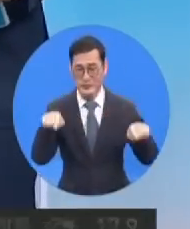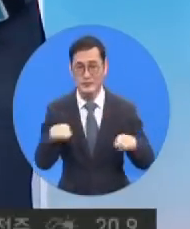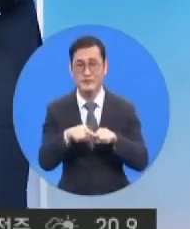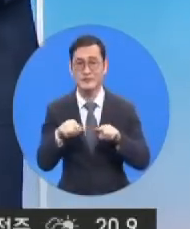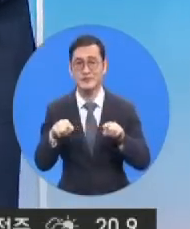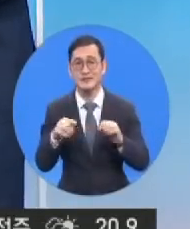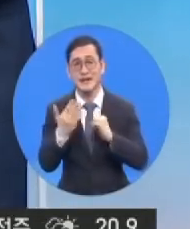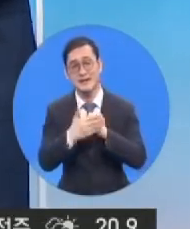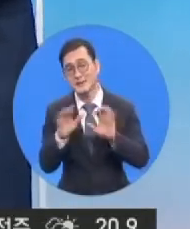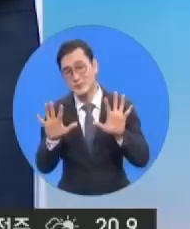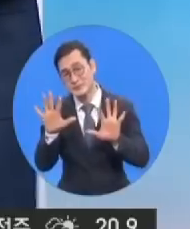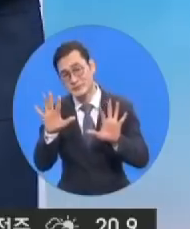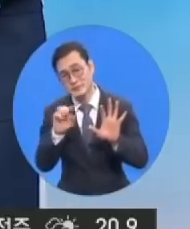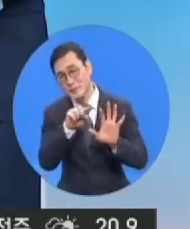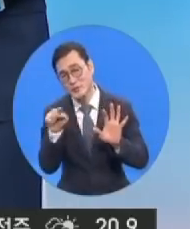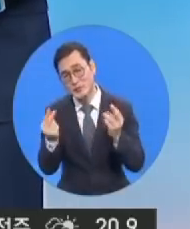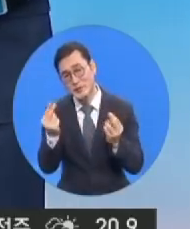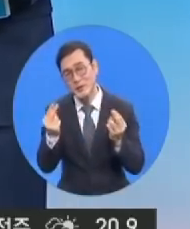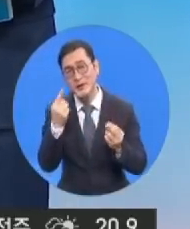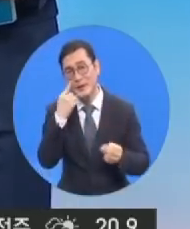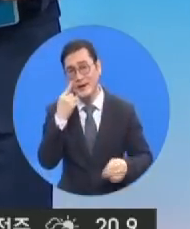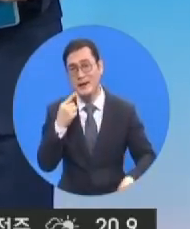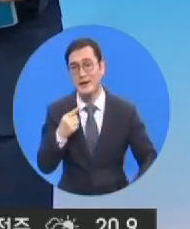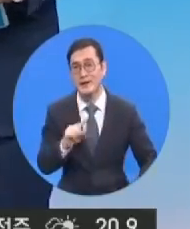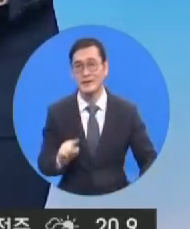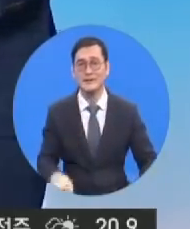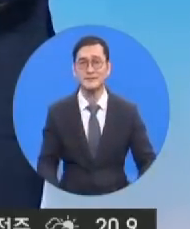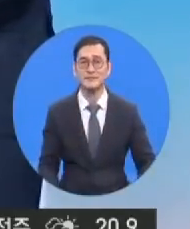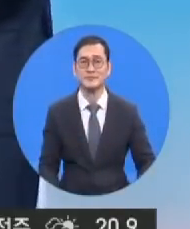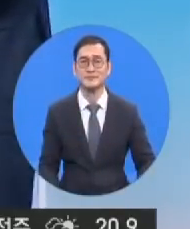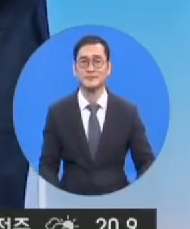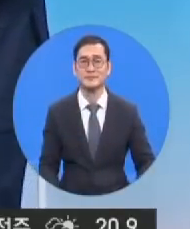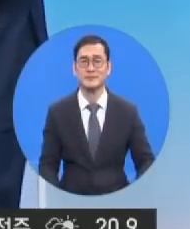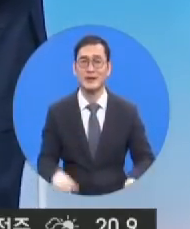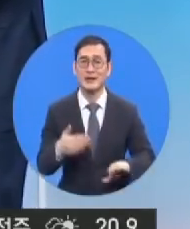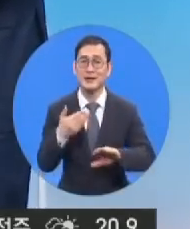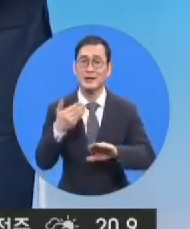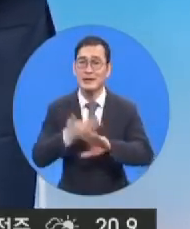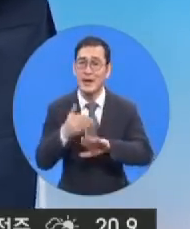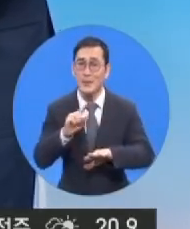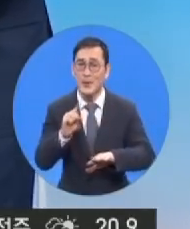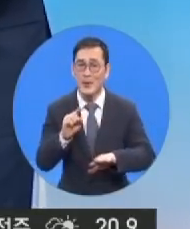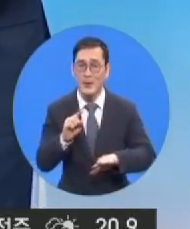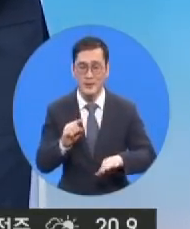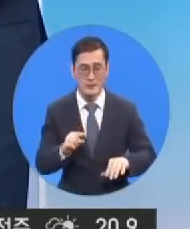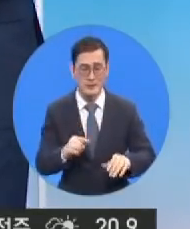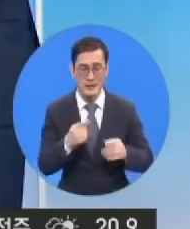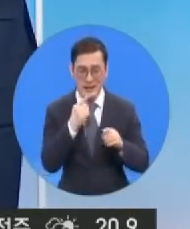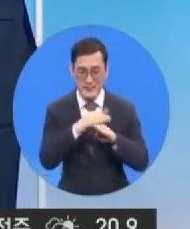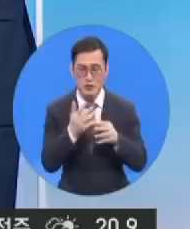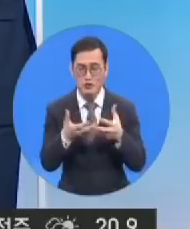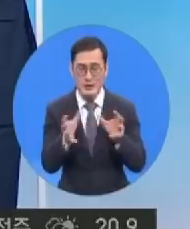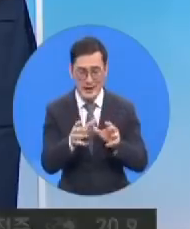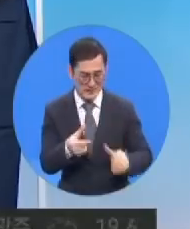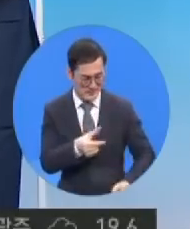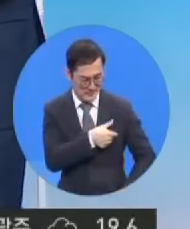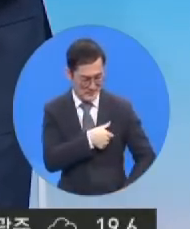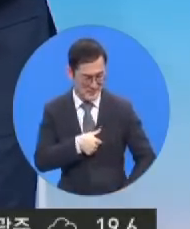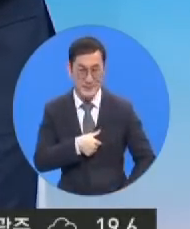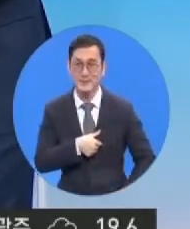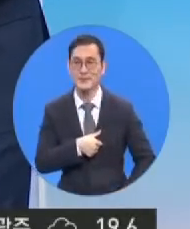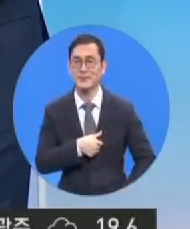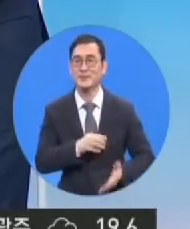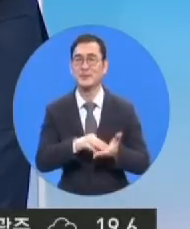입는 이 점퍼에 더불어민주당 당명이 빠져 있다는 부분입니다. 자, 당명이 빠져 있는